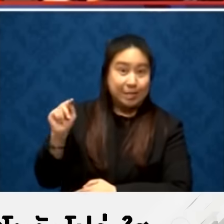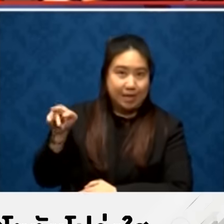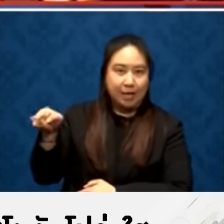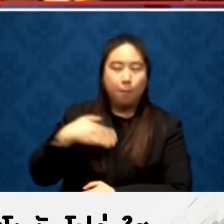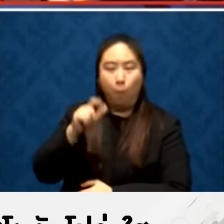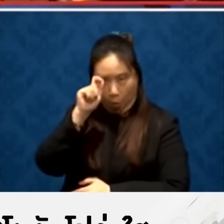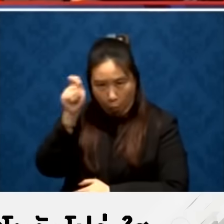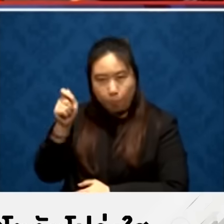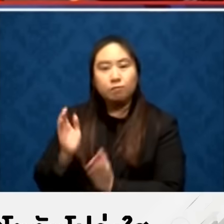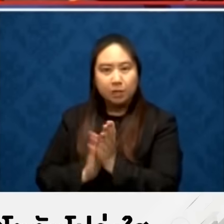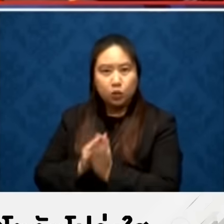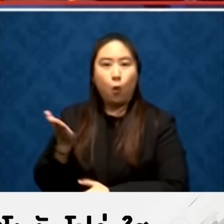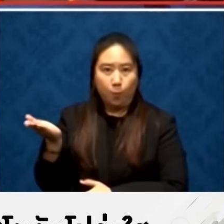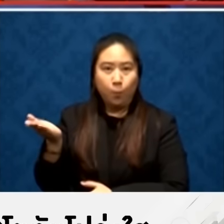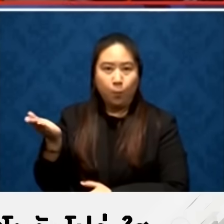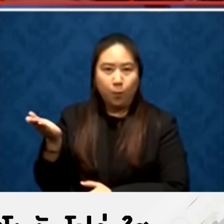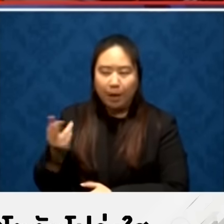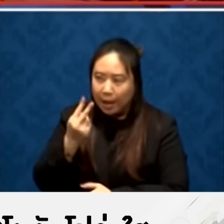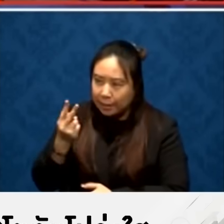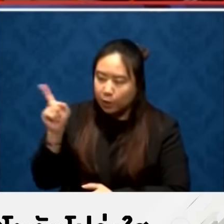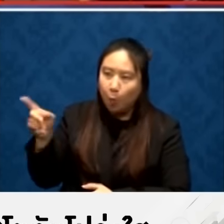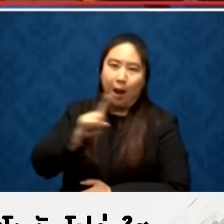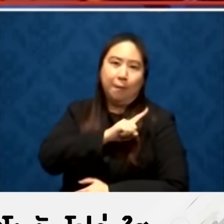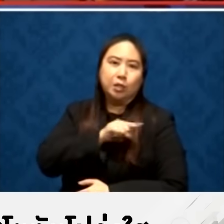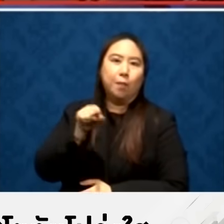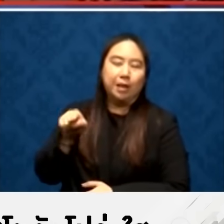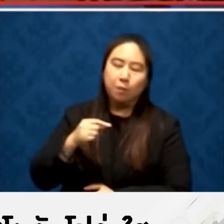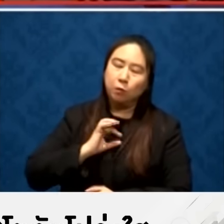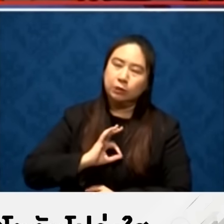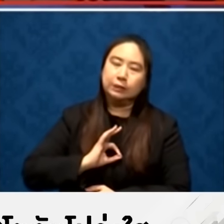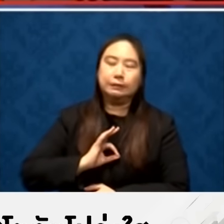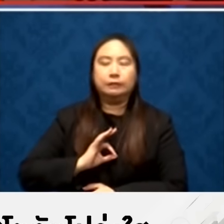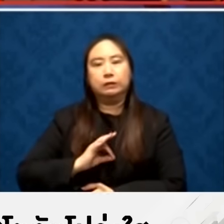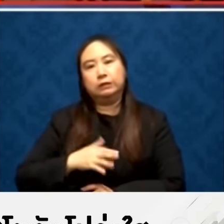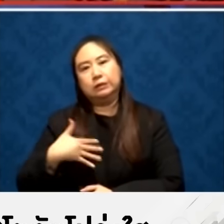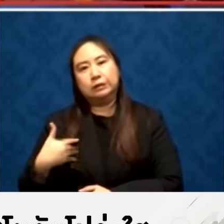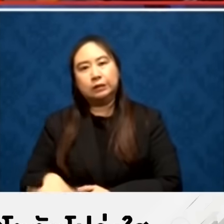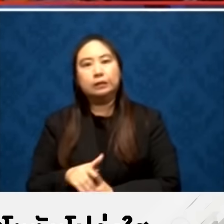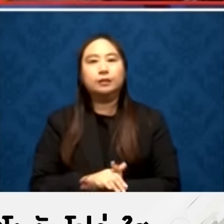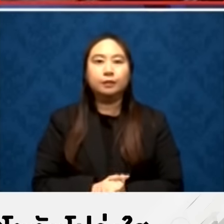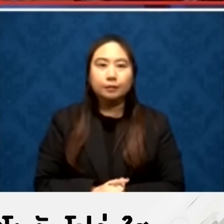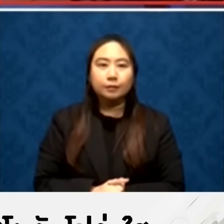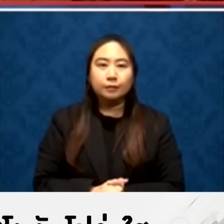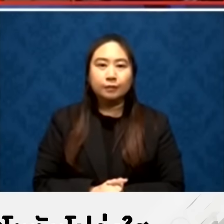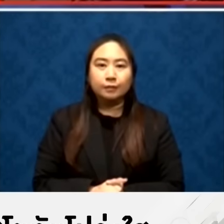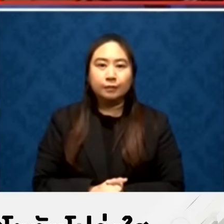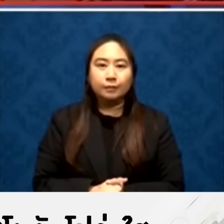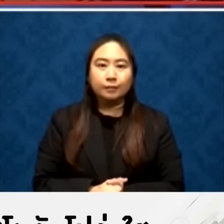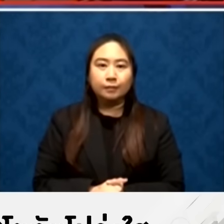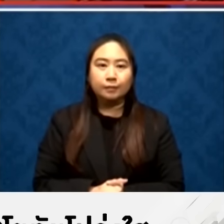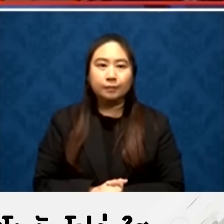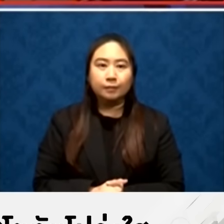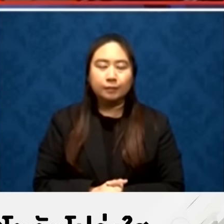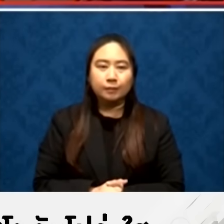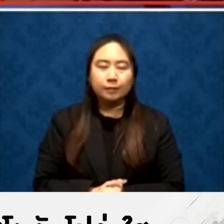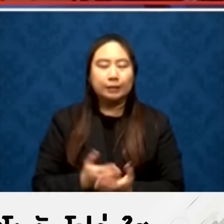กู้เรือหลวงสุโขทัยนะฮะว่ามีการเปิดประมูลอย่างนั้นอย่างนี้แล้วก็เป็นประเด็นเรื่องเกี่ยวกับนามสกุลใช่ไหมเมื่อสักครู่นี้